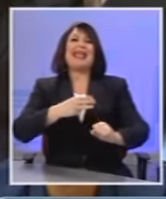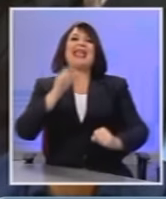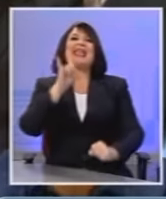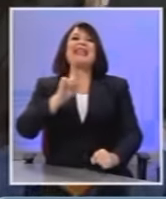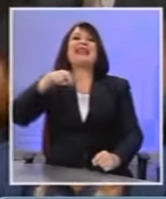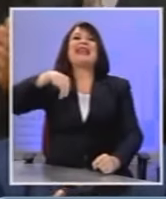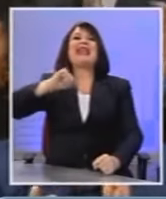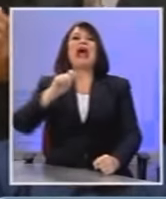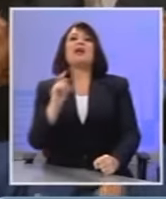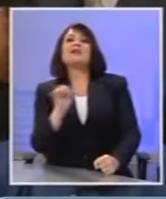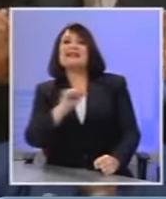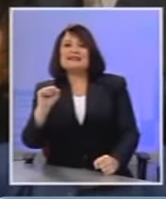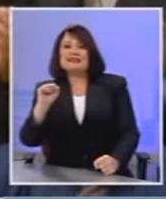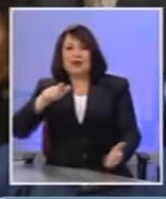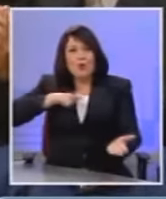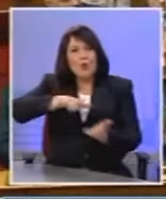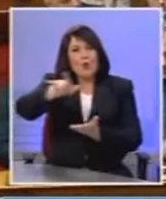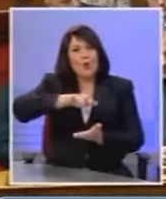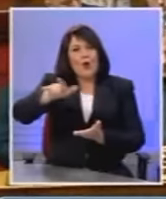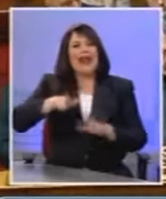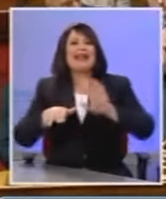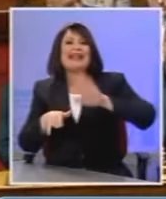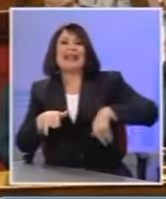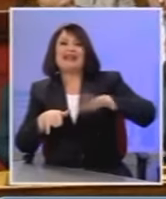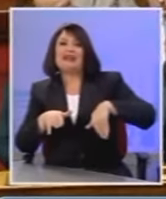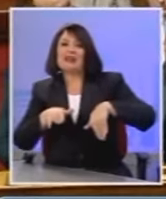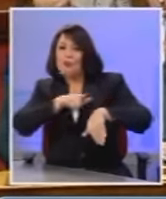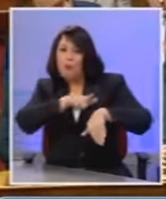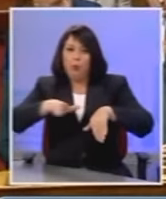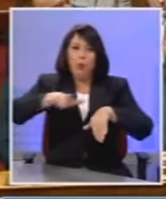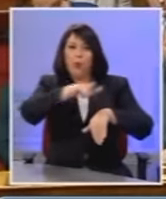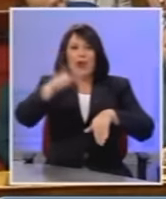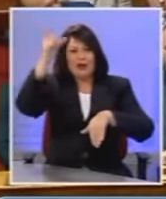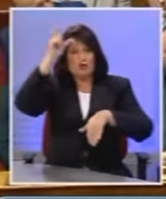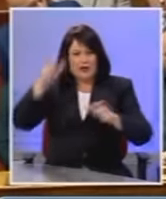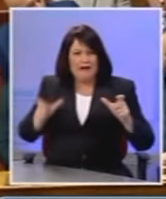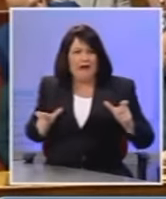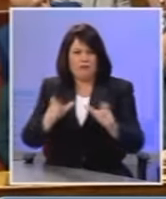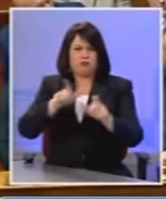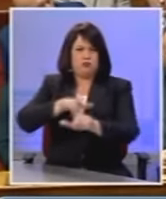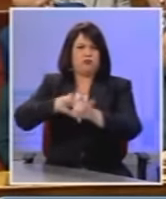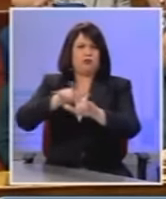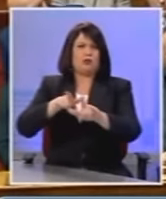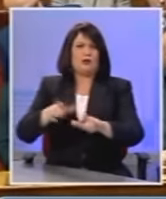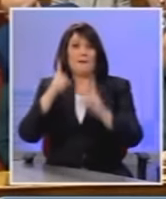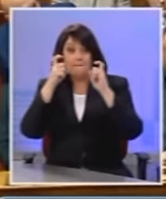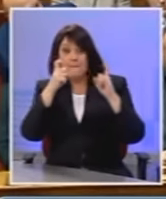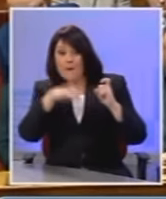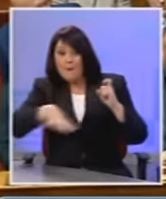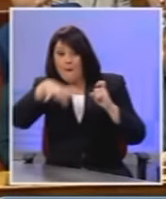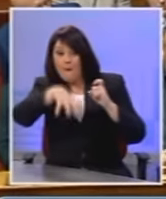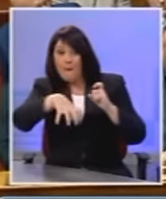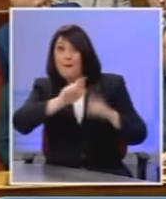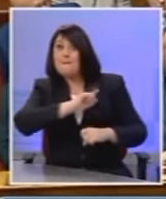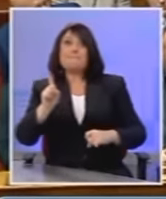οποίος πετώντας πάνω από τον ουρανό της Κρήτης και προσπαθώντας να εμποδίσει τα τουρκικά αεροσκάφη να φωτογραφίσουν τις εγκαταστάσεις